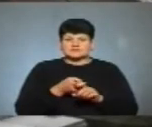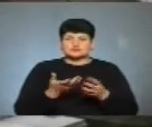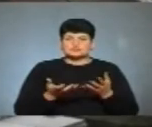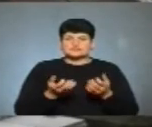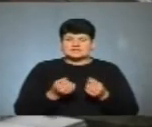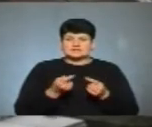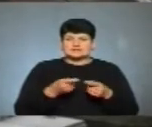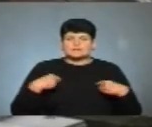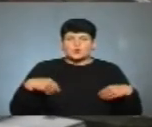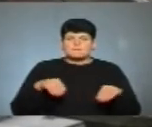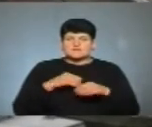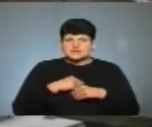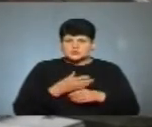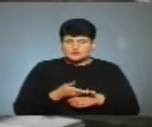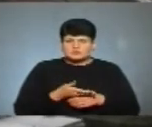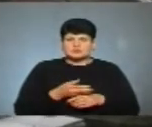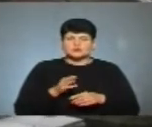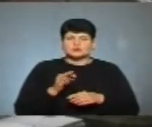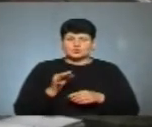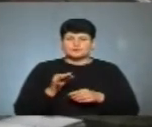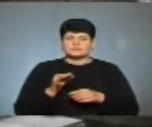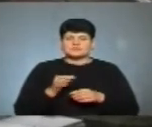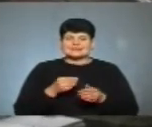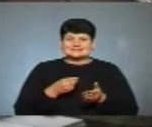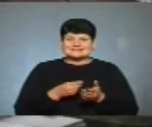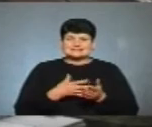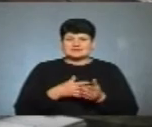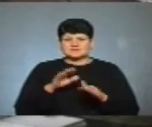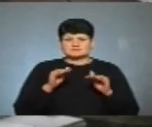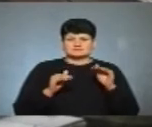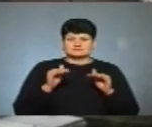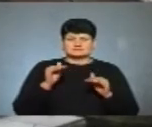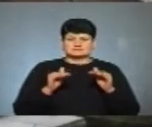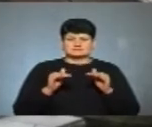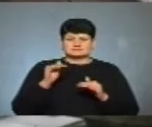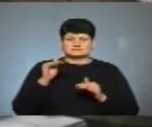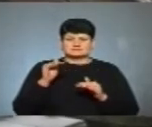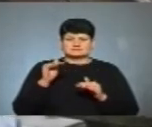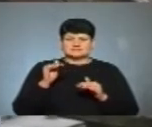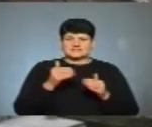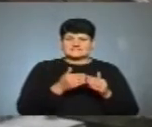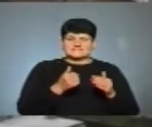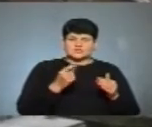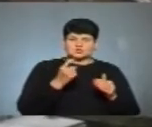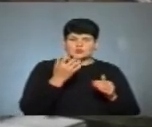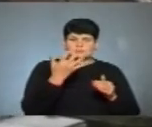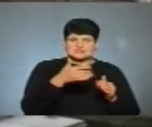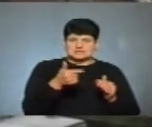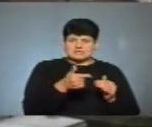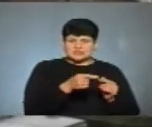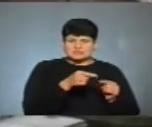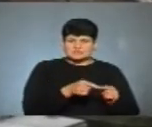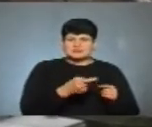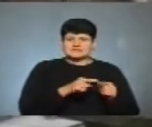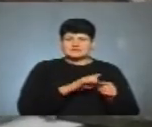там комбінезони, то ціна на комбінезони коливалася, як ви знаєте, від 150 гривень. Це